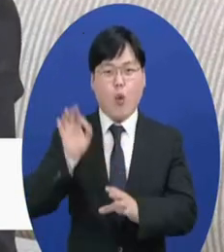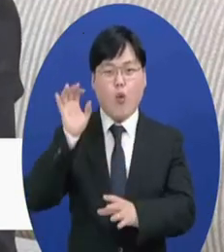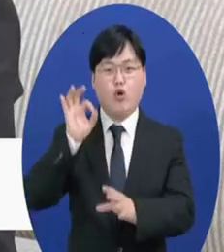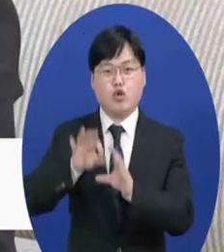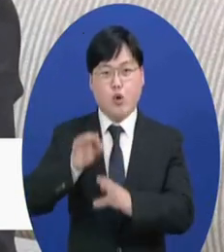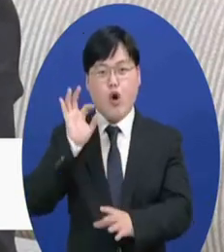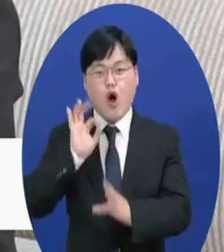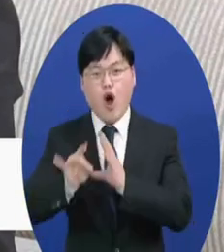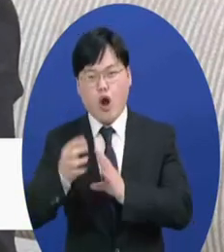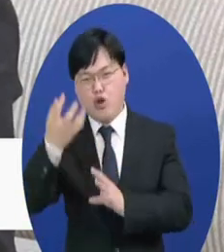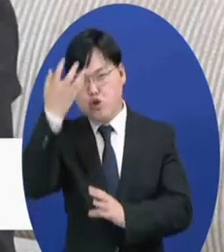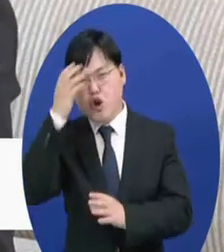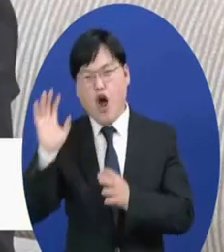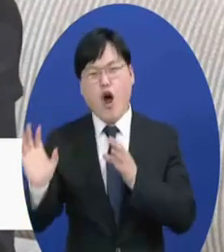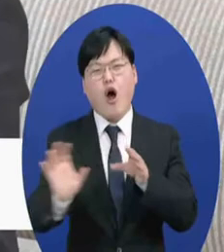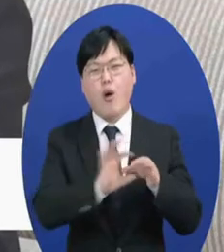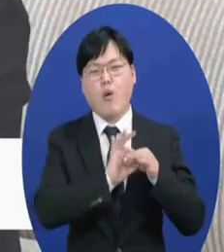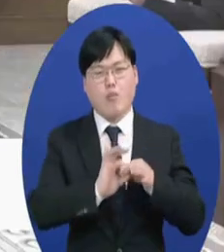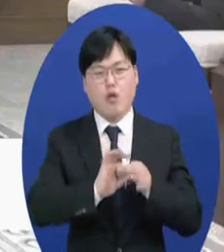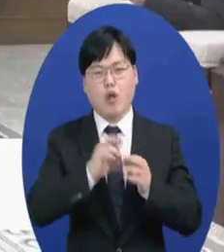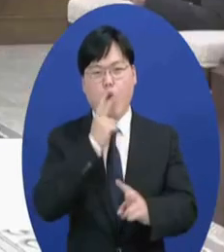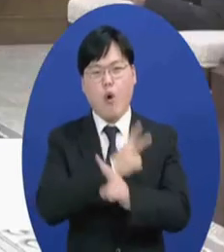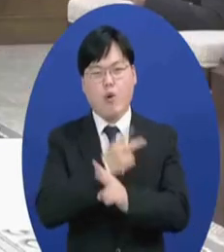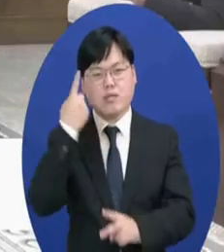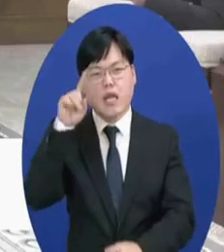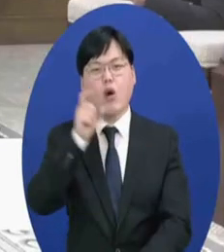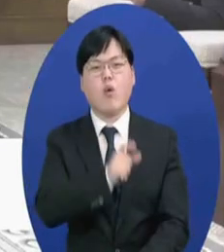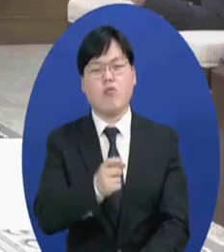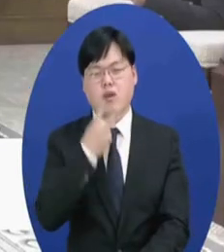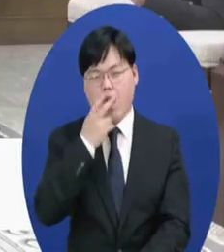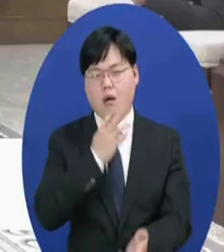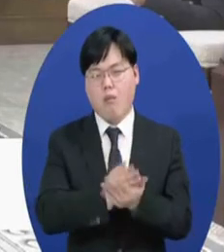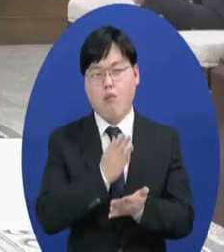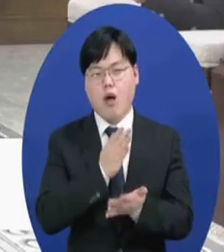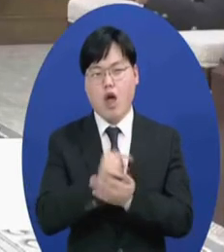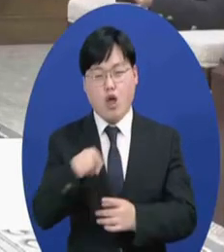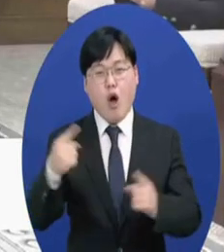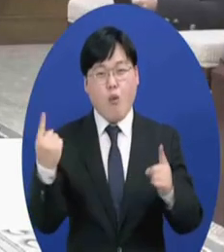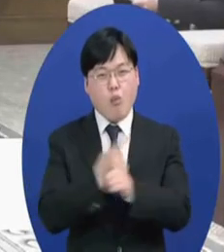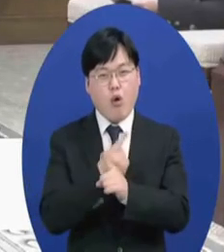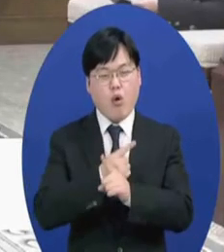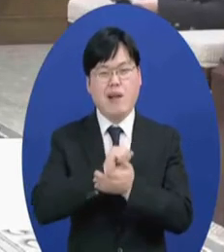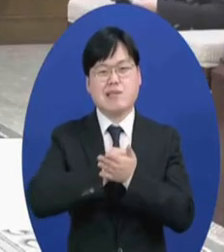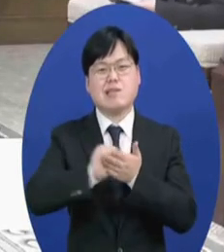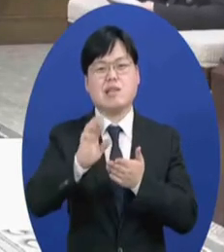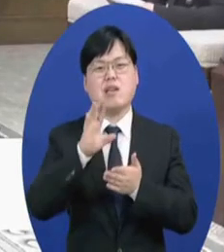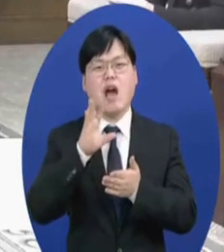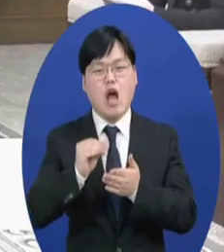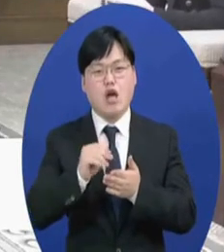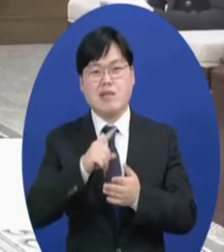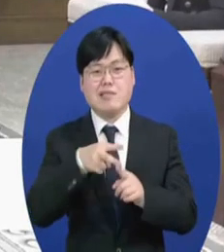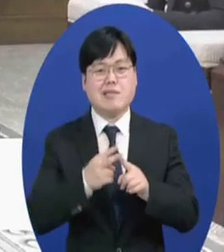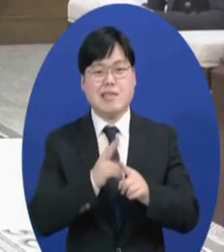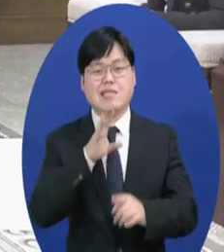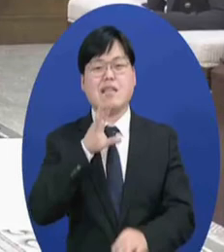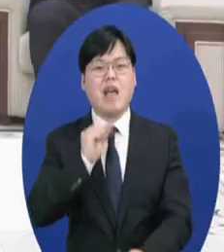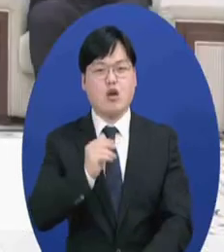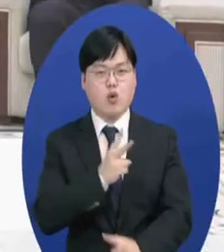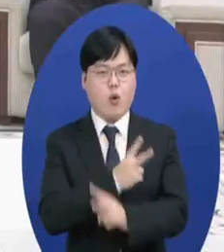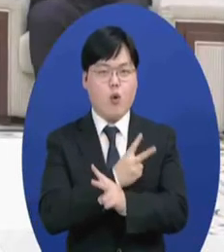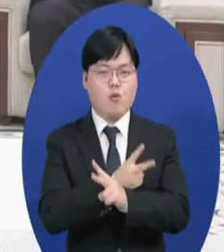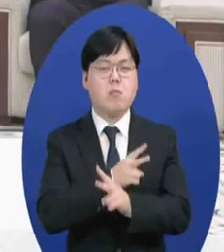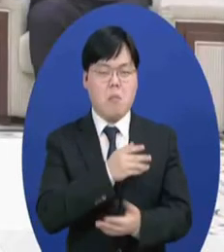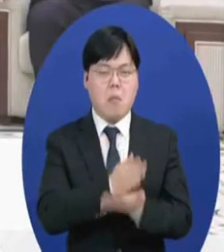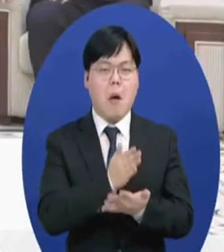улс төрчдөг байдал бий болсон гэж хууль санаачлагчид үзэж байна. Тиймээс энэ буруу зэшгийг арилгах үүднээс уг хуулийн төслийг боловсруулсан